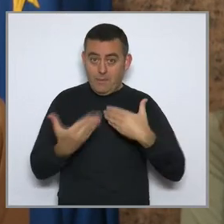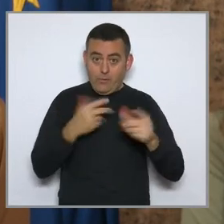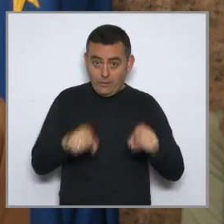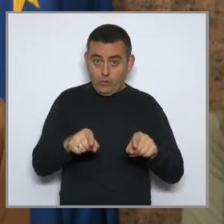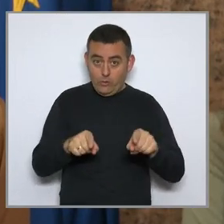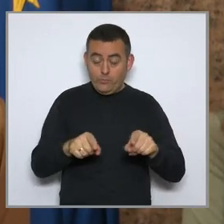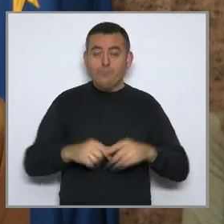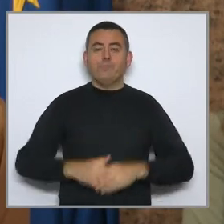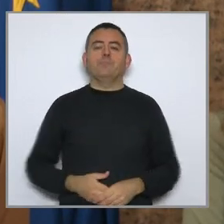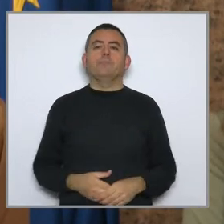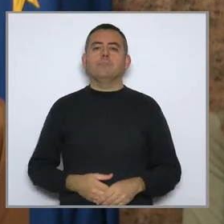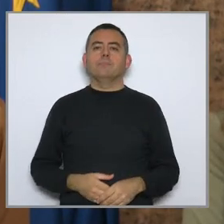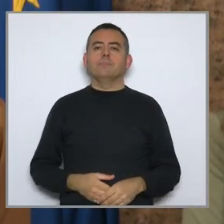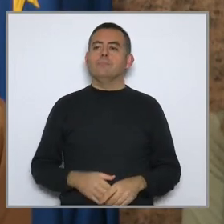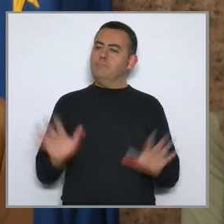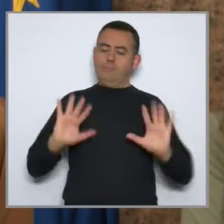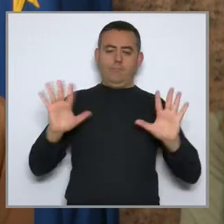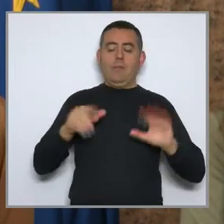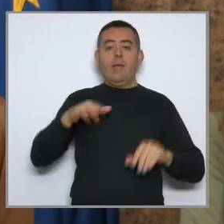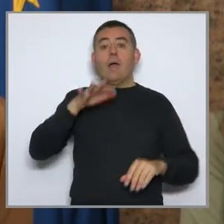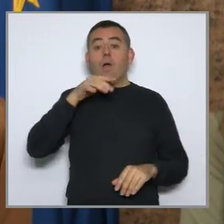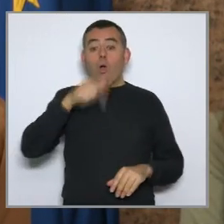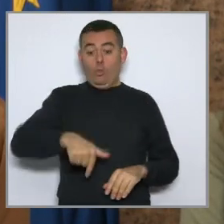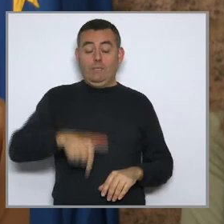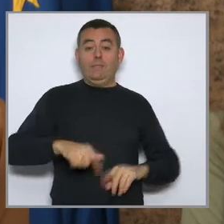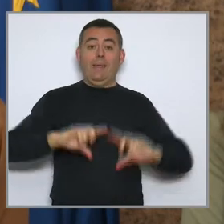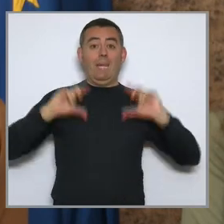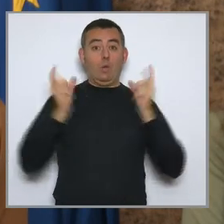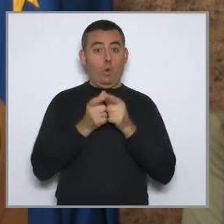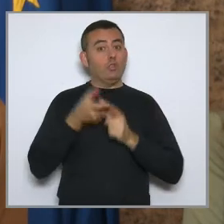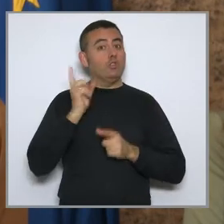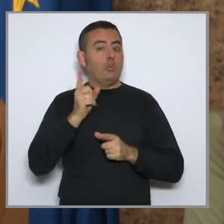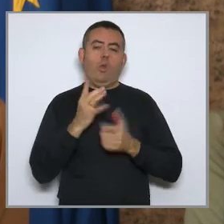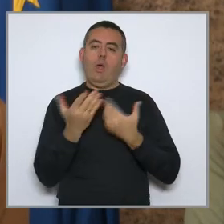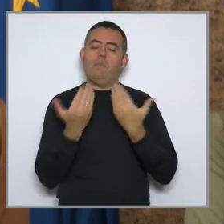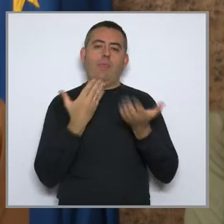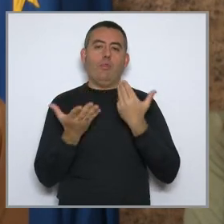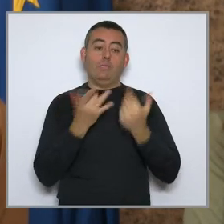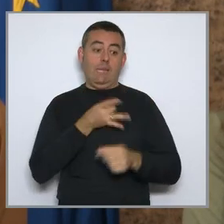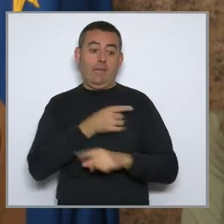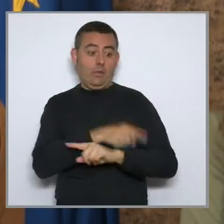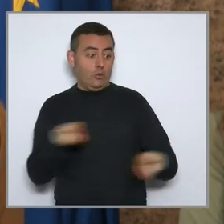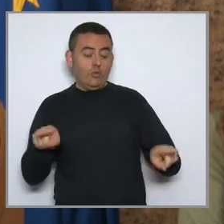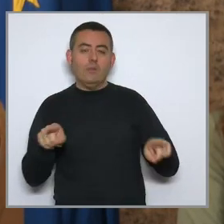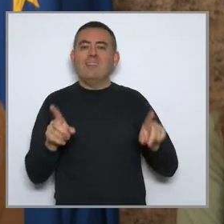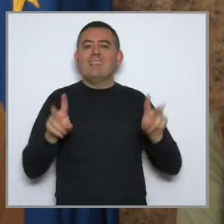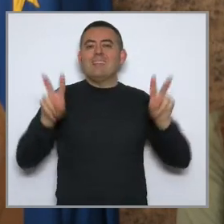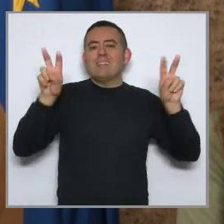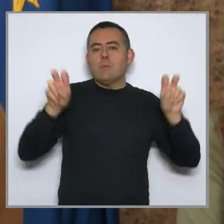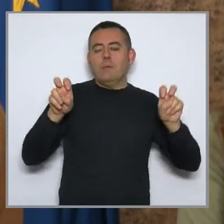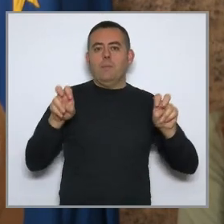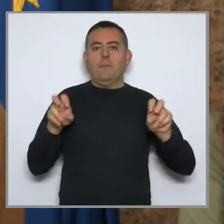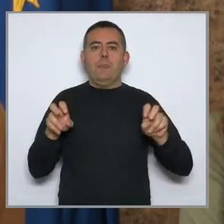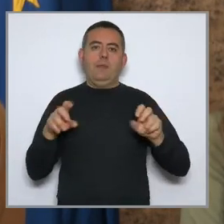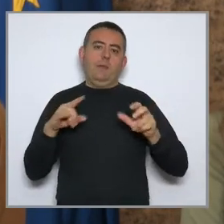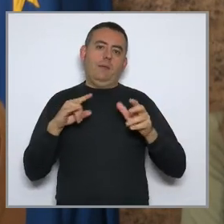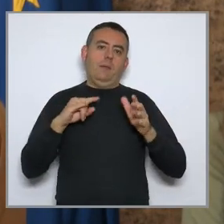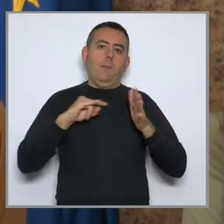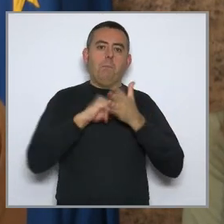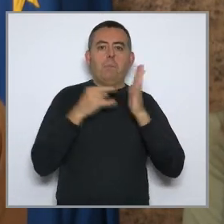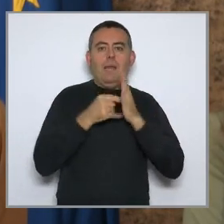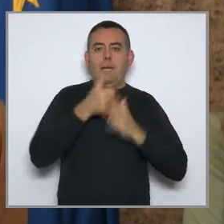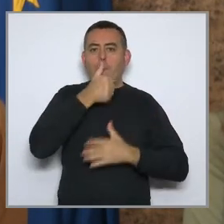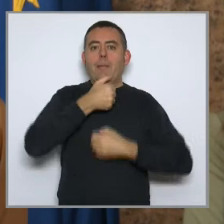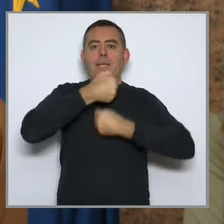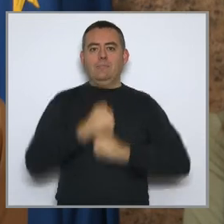parlant directament de lo que és este pla de xoc, del pla Resiste, per tal de donar cobertura a la resposta econòmica. En